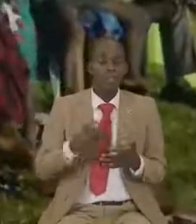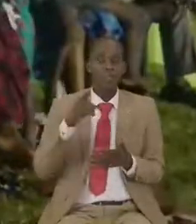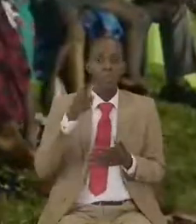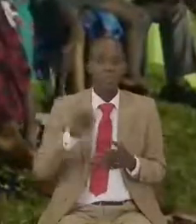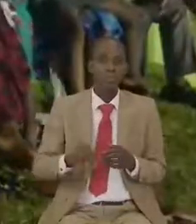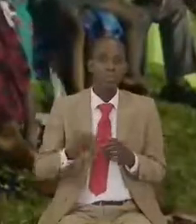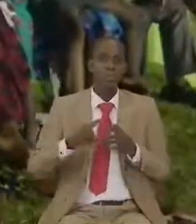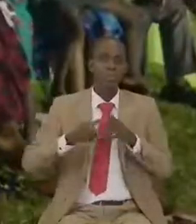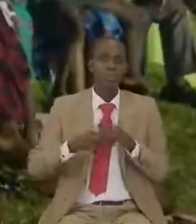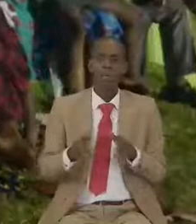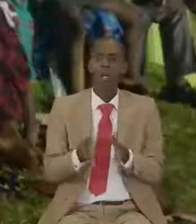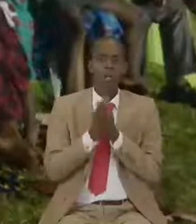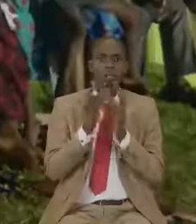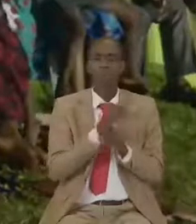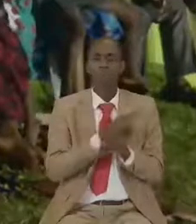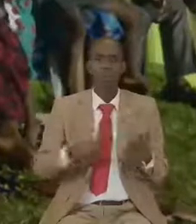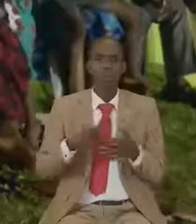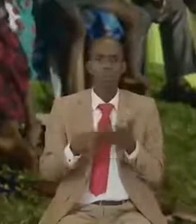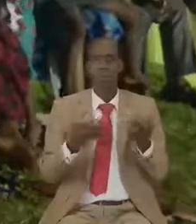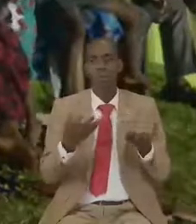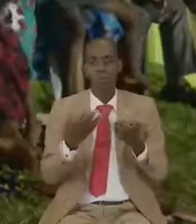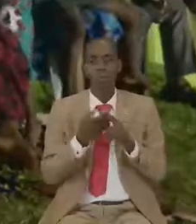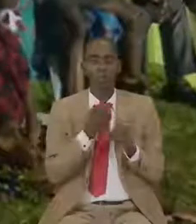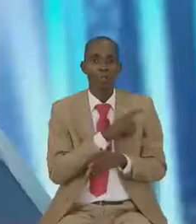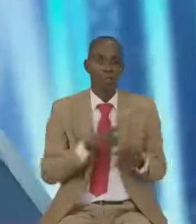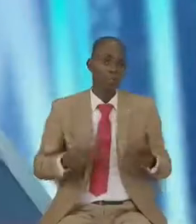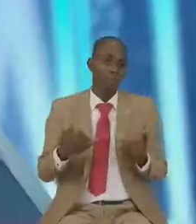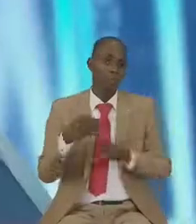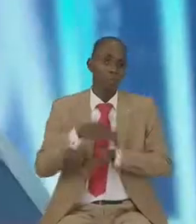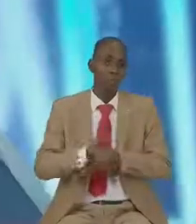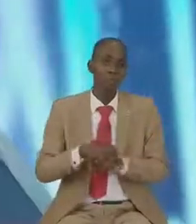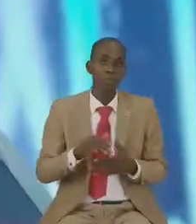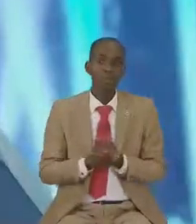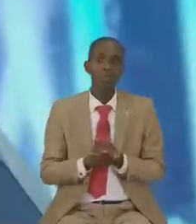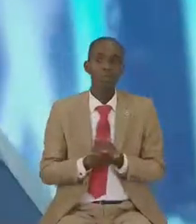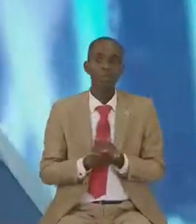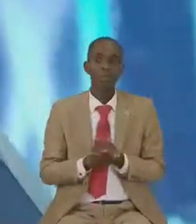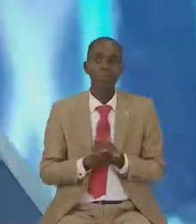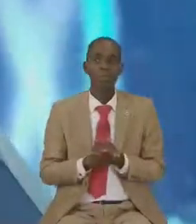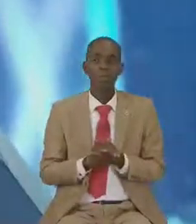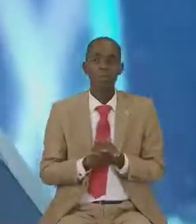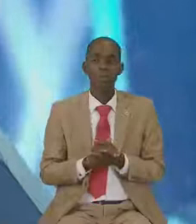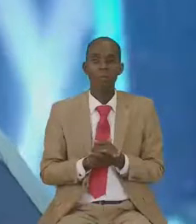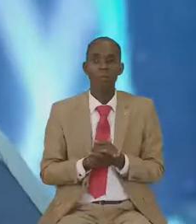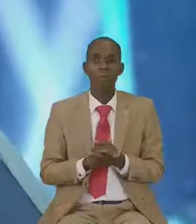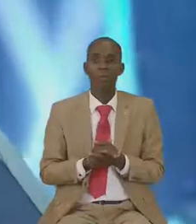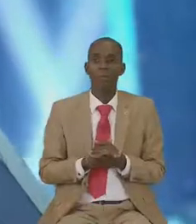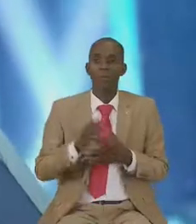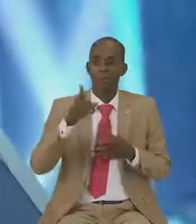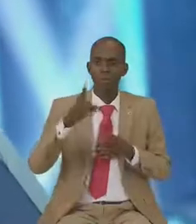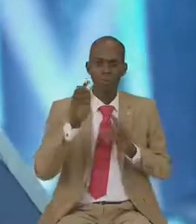pas. Ne me dépasse pas. Je veux recevoir mon miracle. C'est